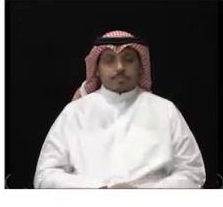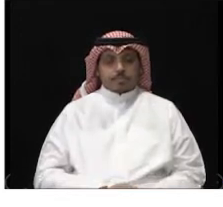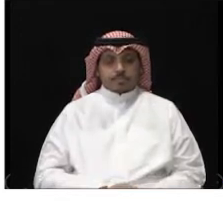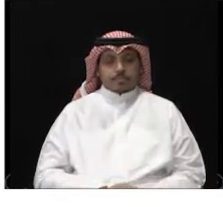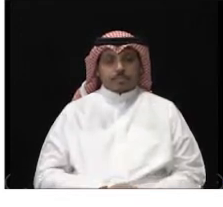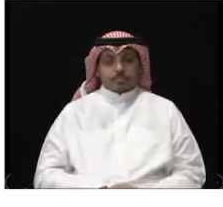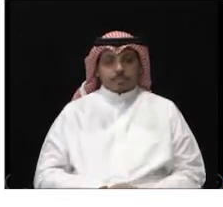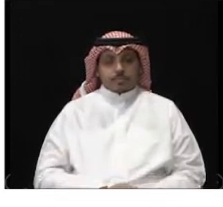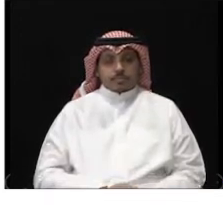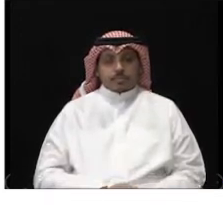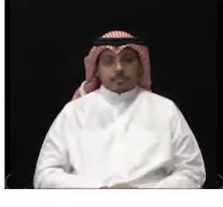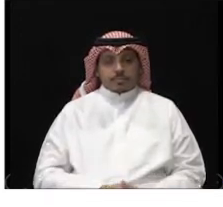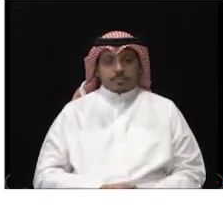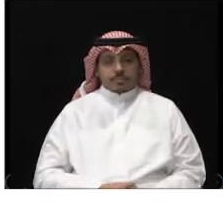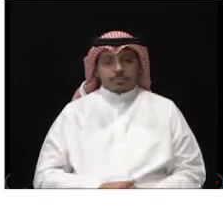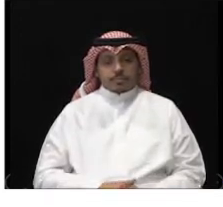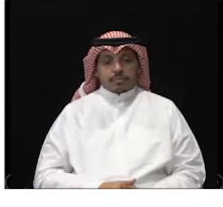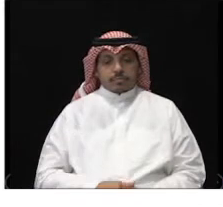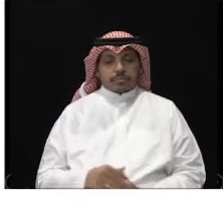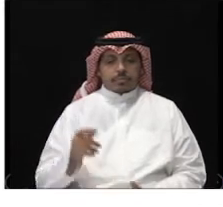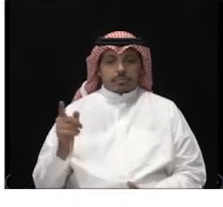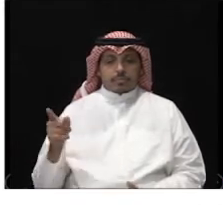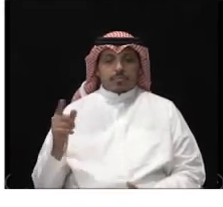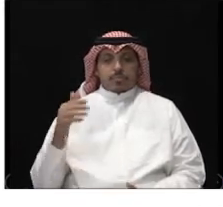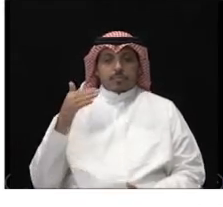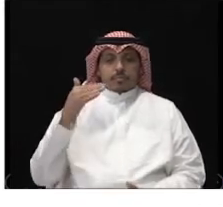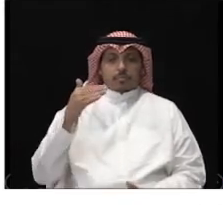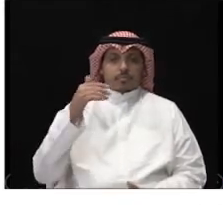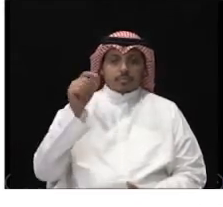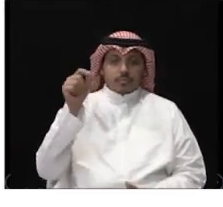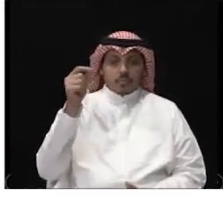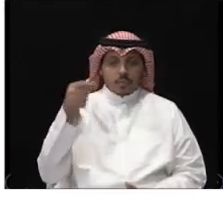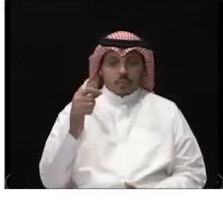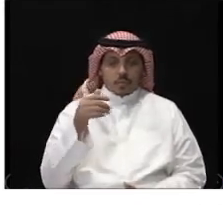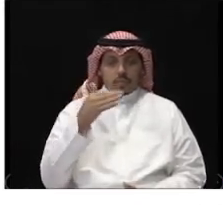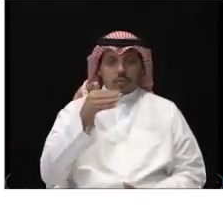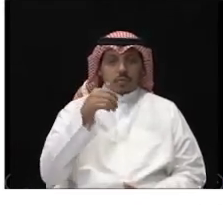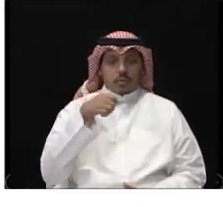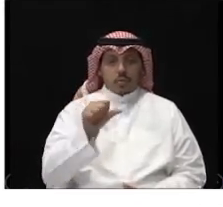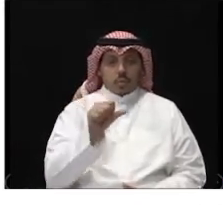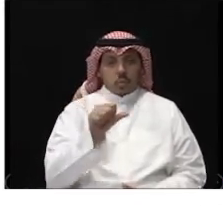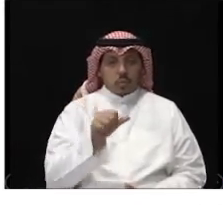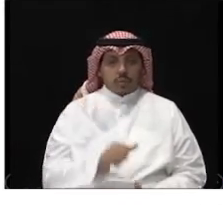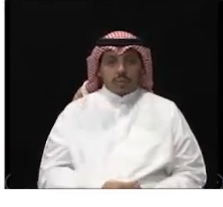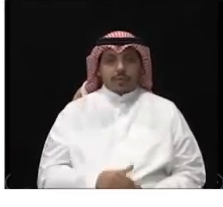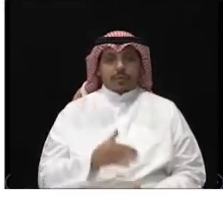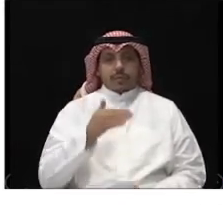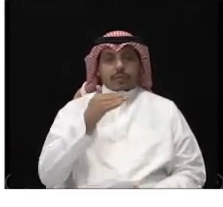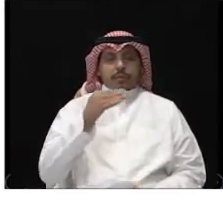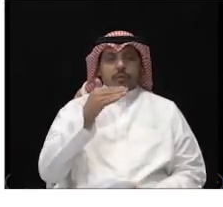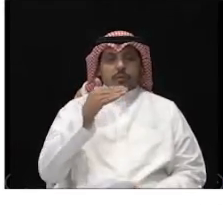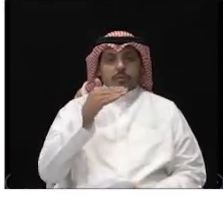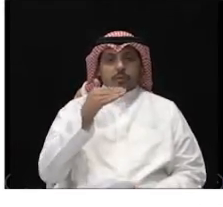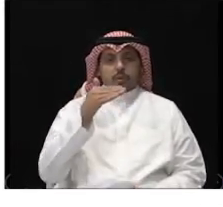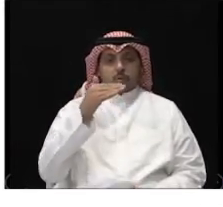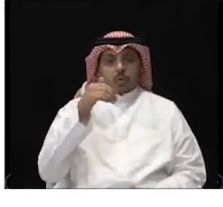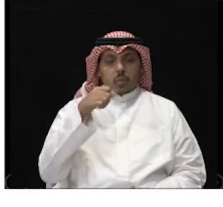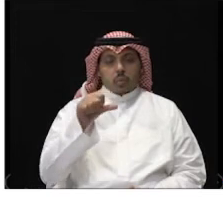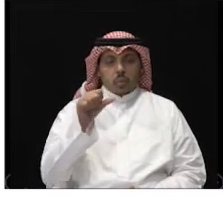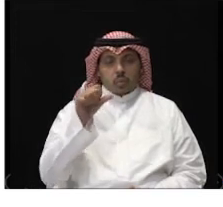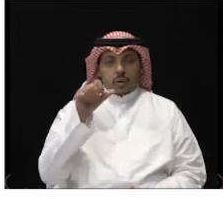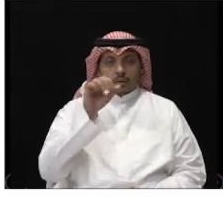أحسنتم، رائعون جدا. الصوت القصير خو، صوت الطويل خو، صوت طويل مع حرف متحرك